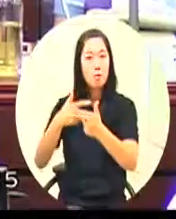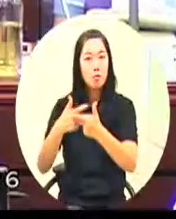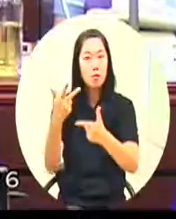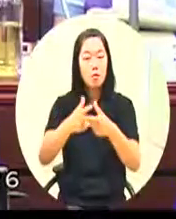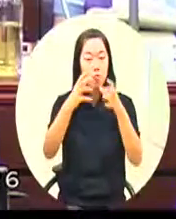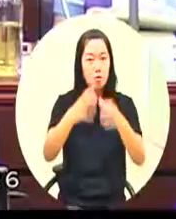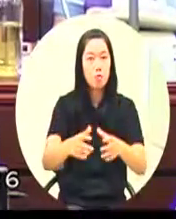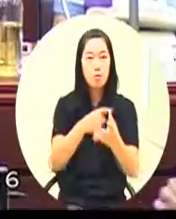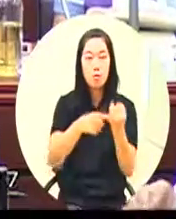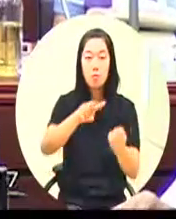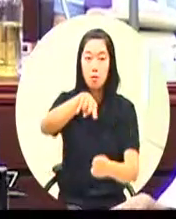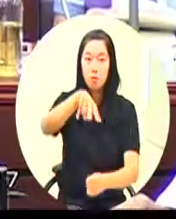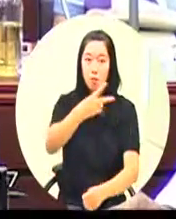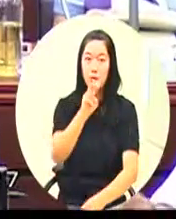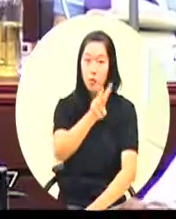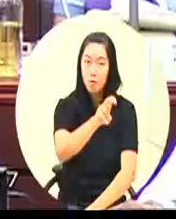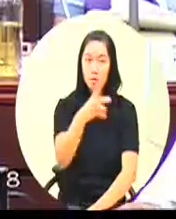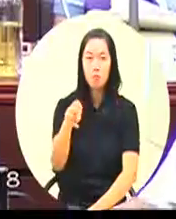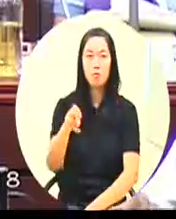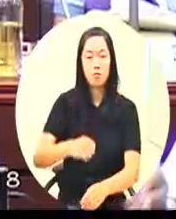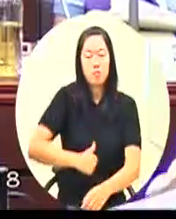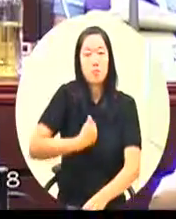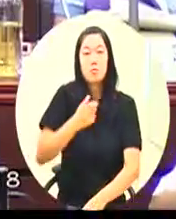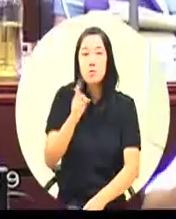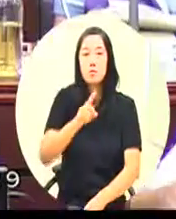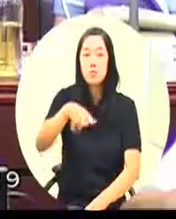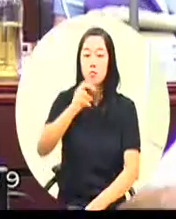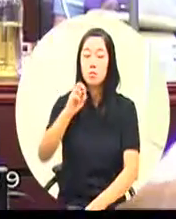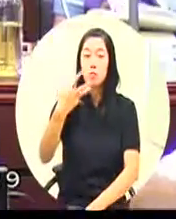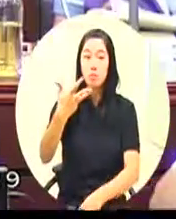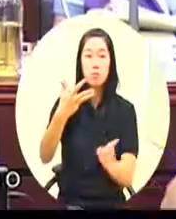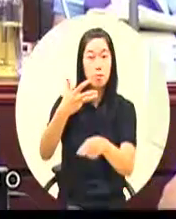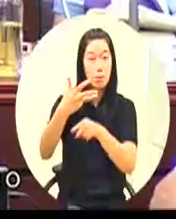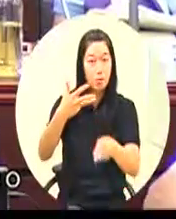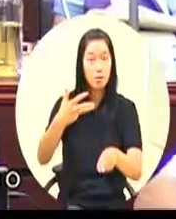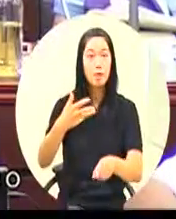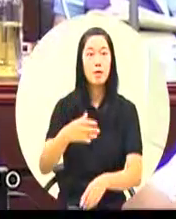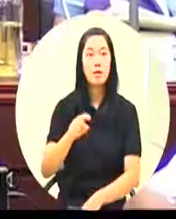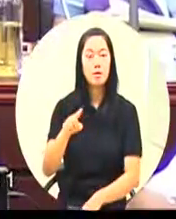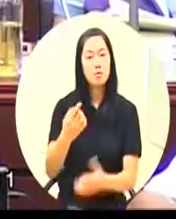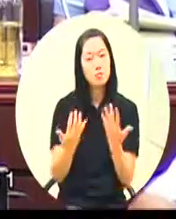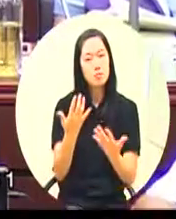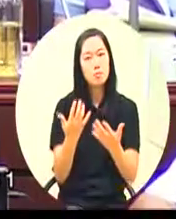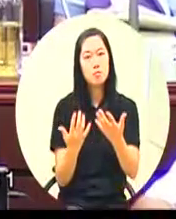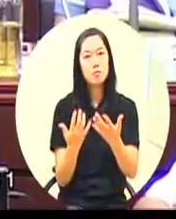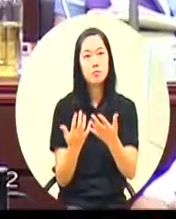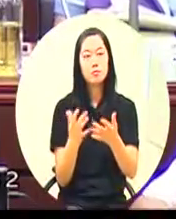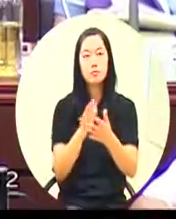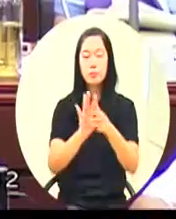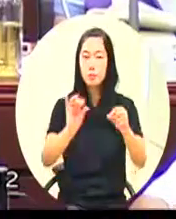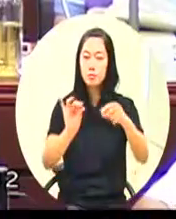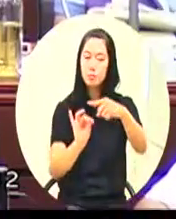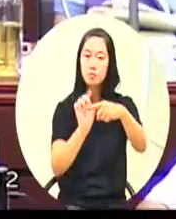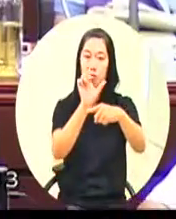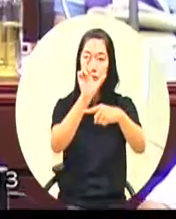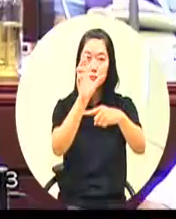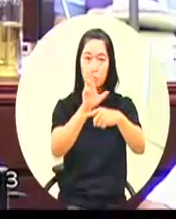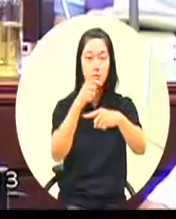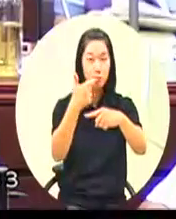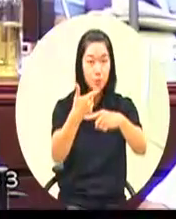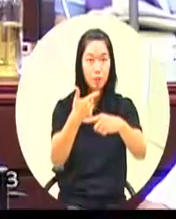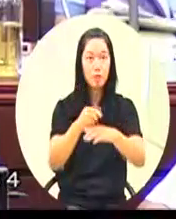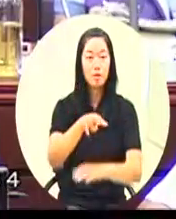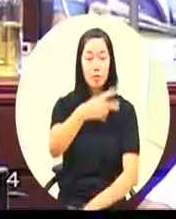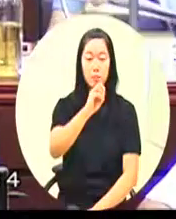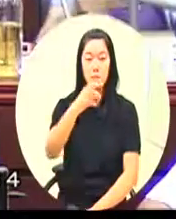我们实际是208个，所以所谓的编线比大概达到86%。这208个